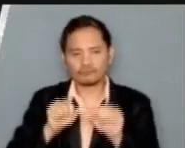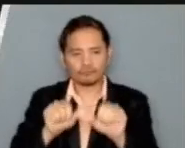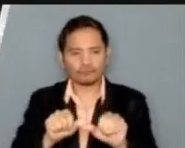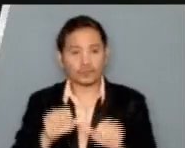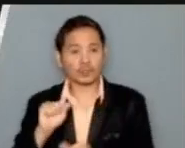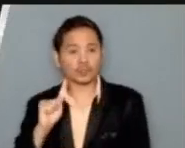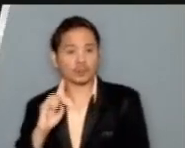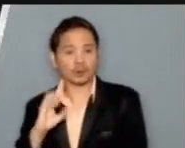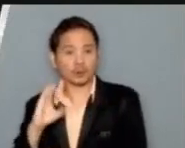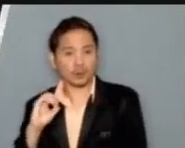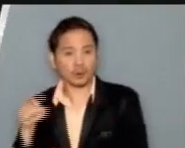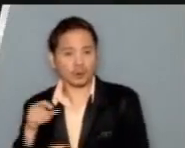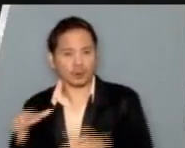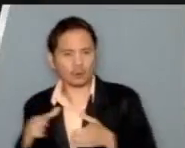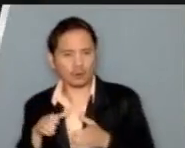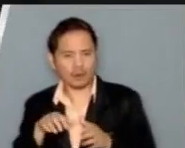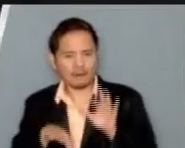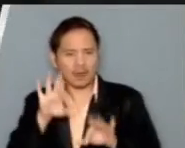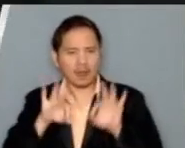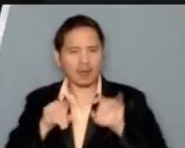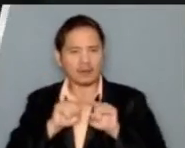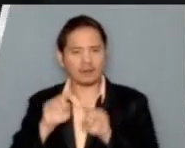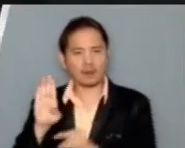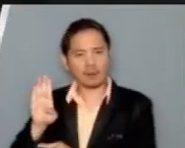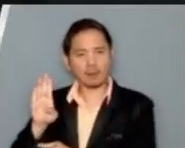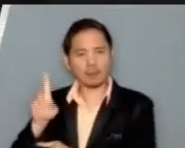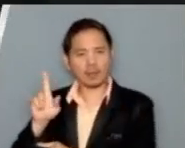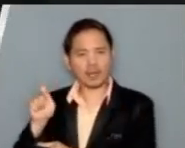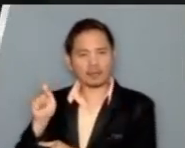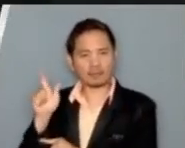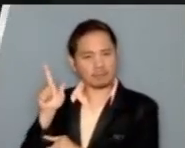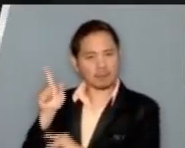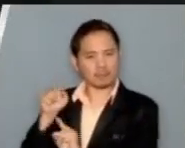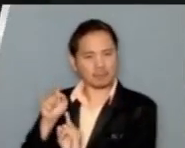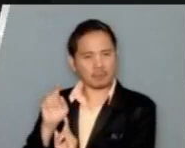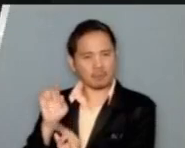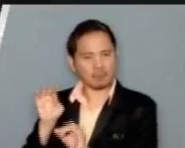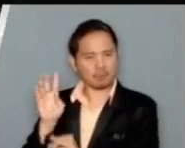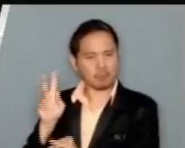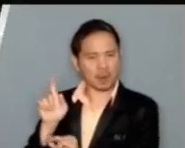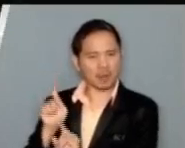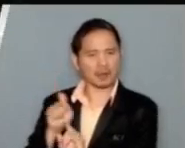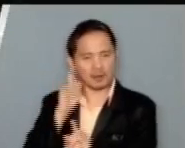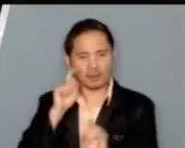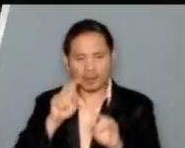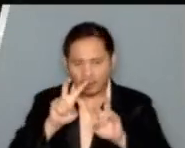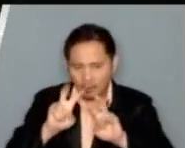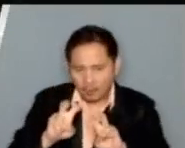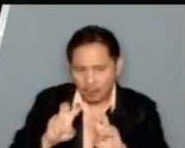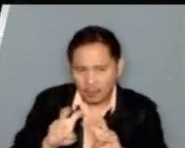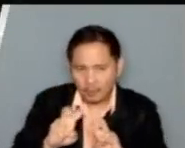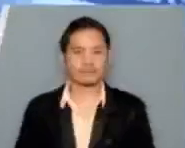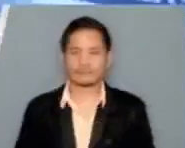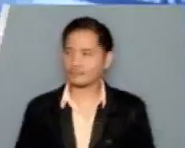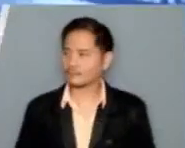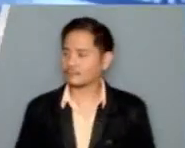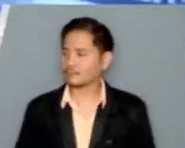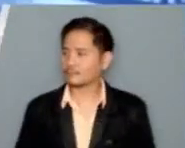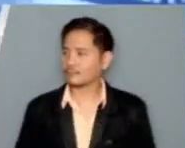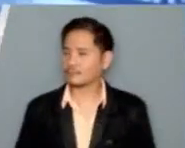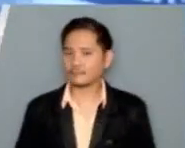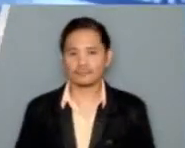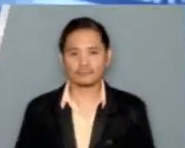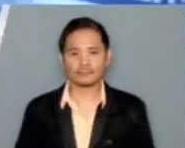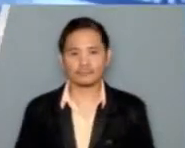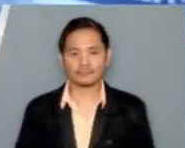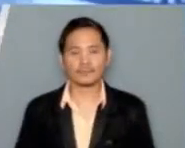45 ang kanilang na-recover mula sa crime scene isa sa ilalim pa ito sa Ballistic examination